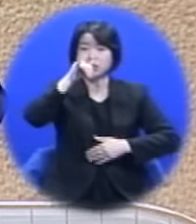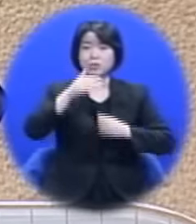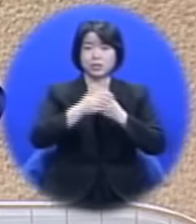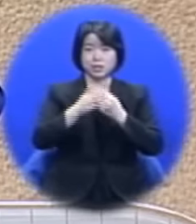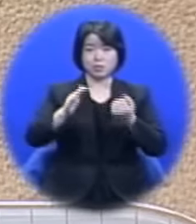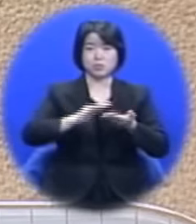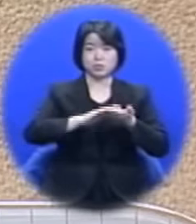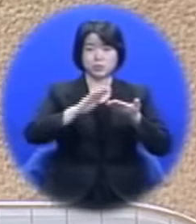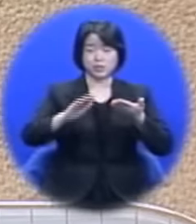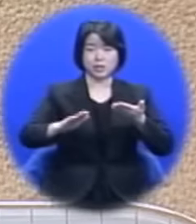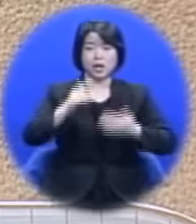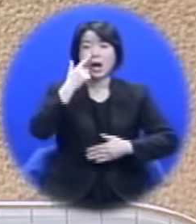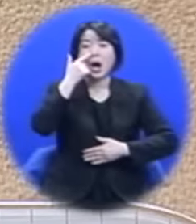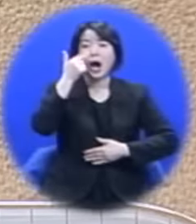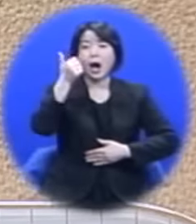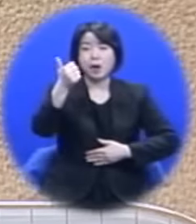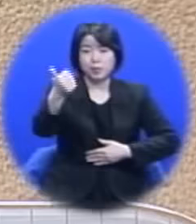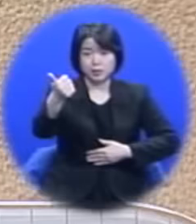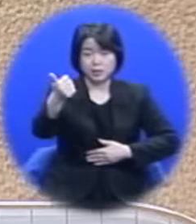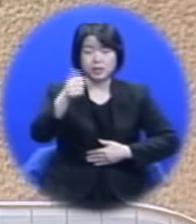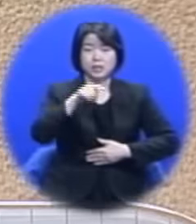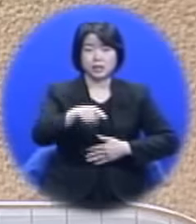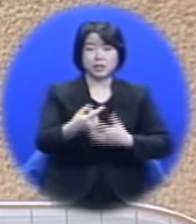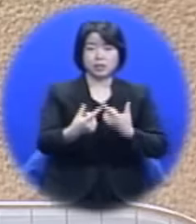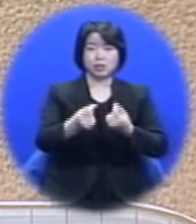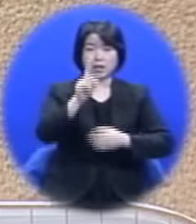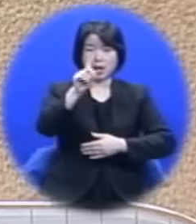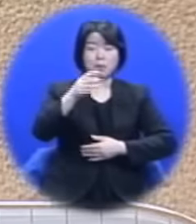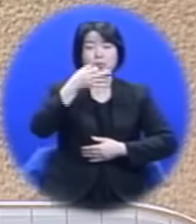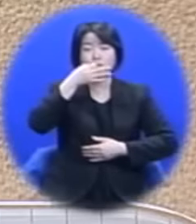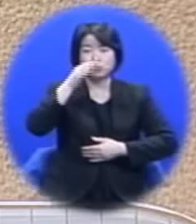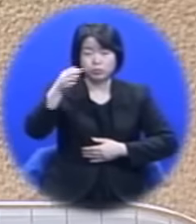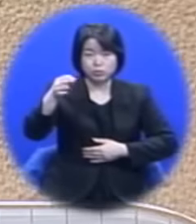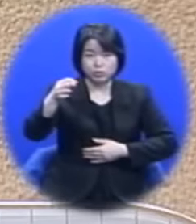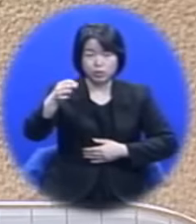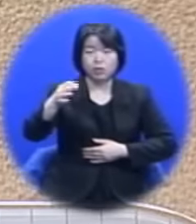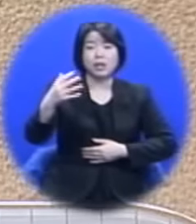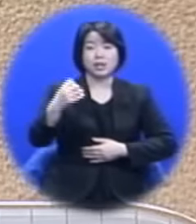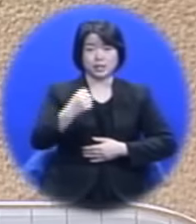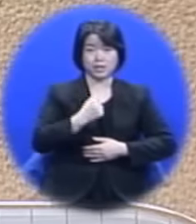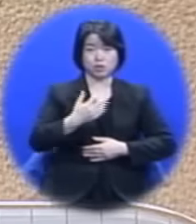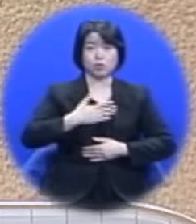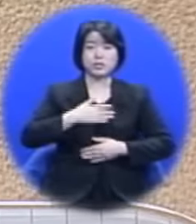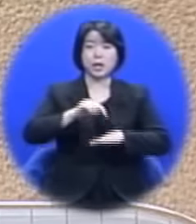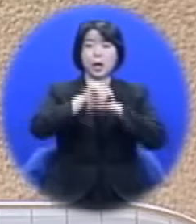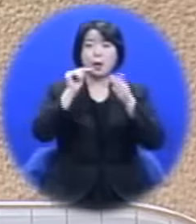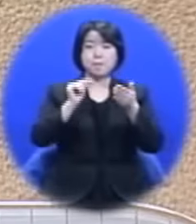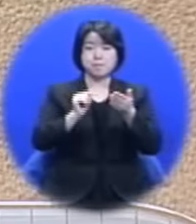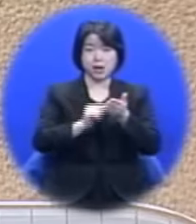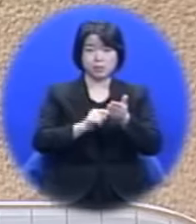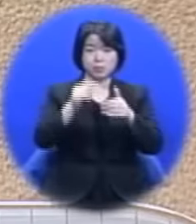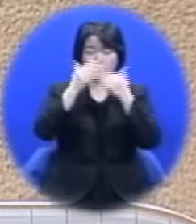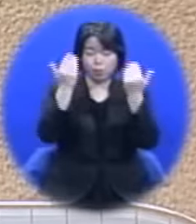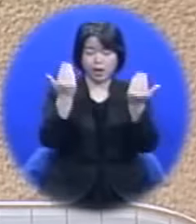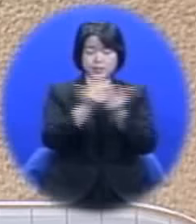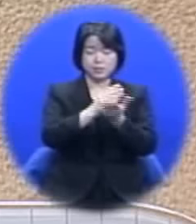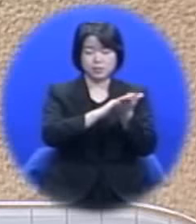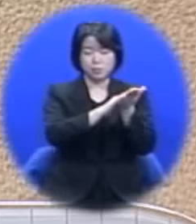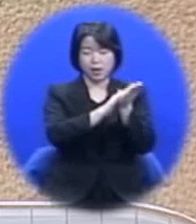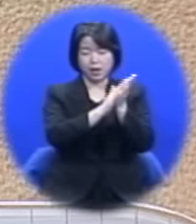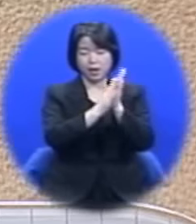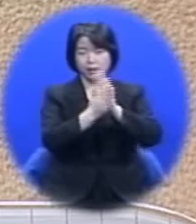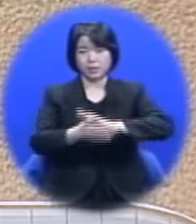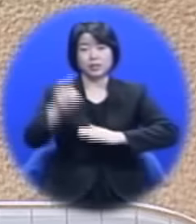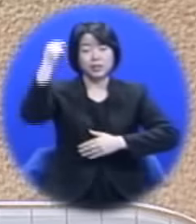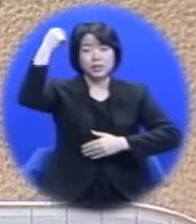때문입니다 아버지라고 그렇게 한번 부른 것 가지고 제 마음이 완전히 변화되는